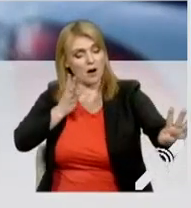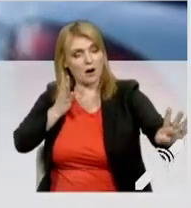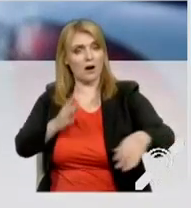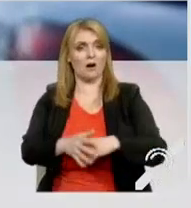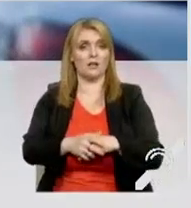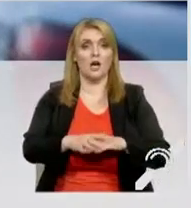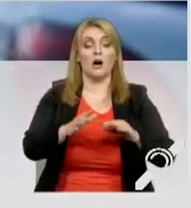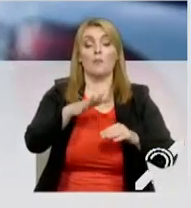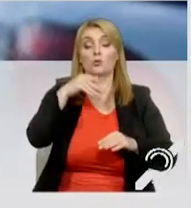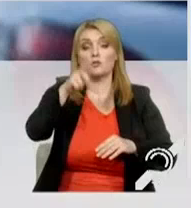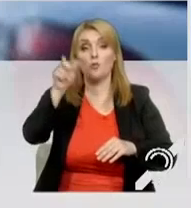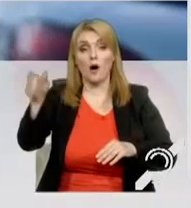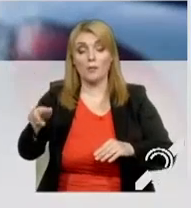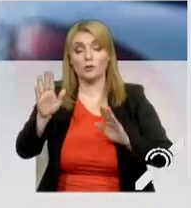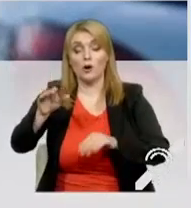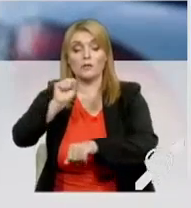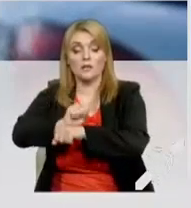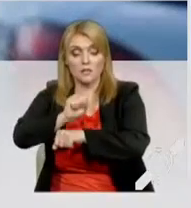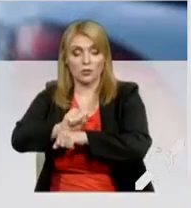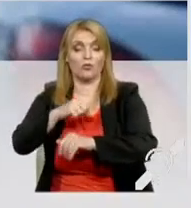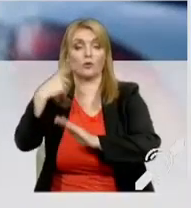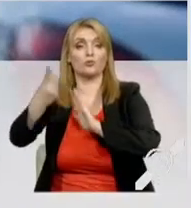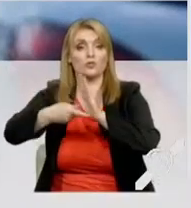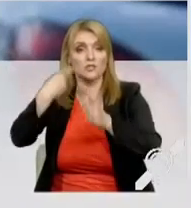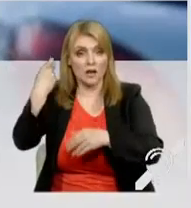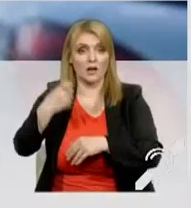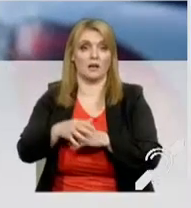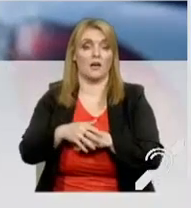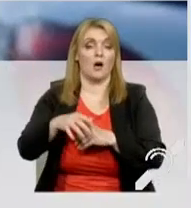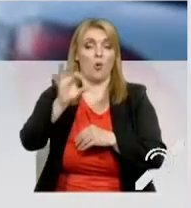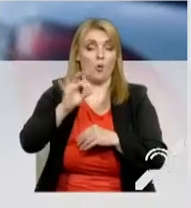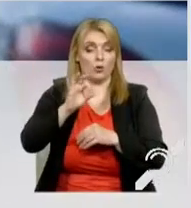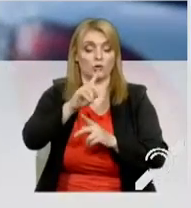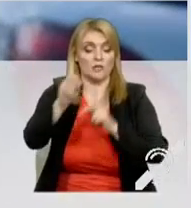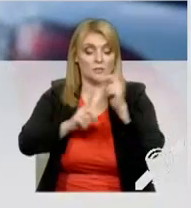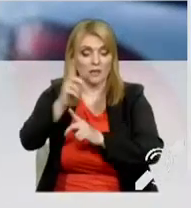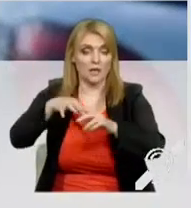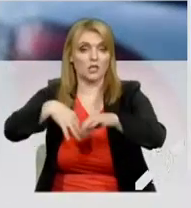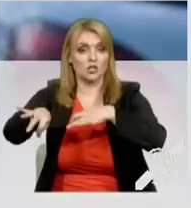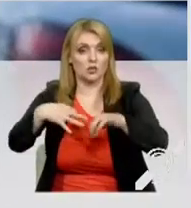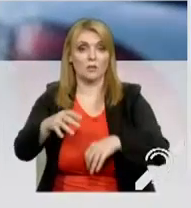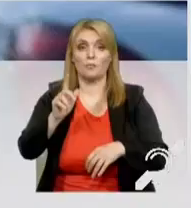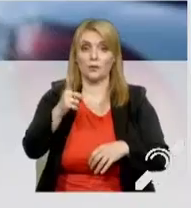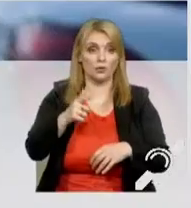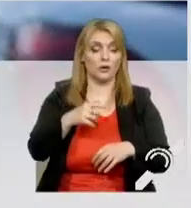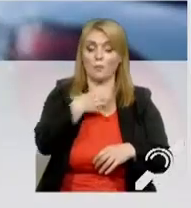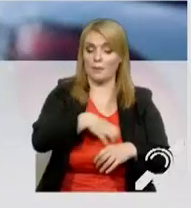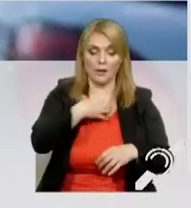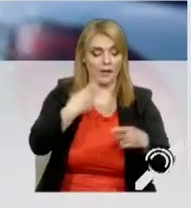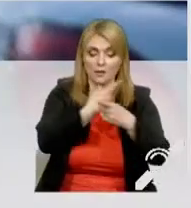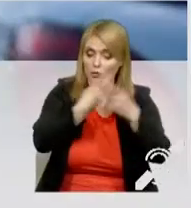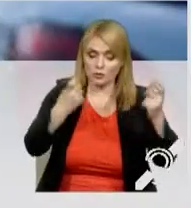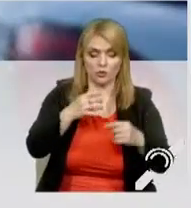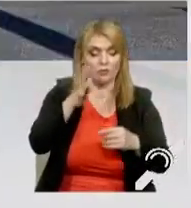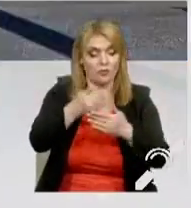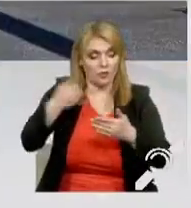aflat abia în stații despre restricțiile de circulație, deoarece nici producătorii filmului și nici primăria nu au comunicat din timp.